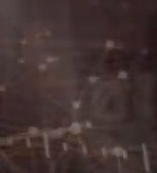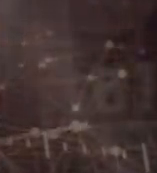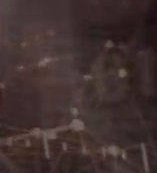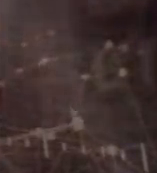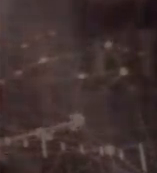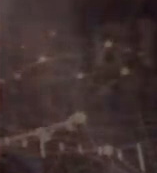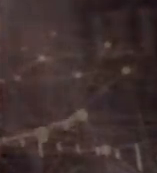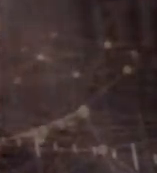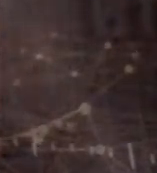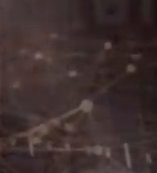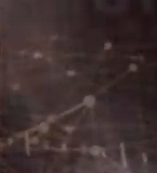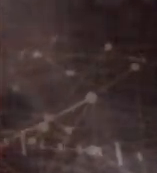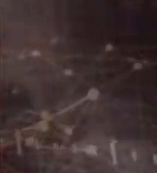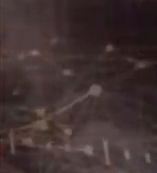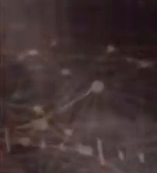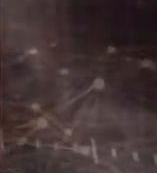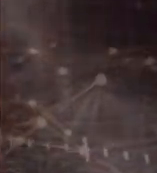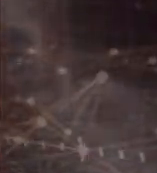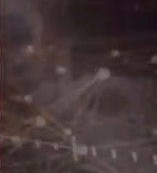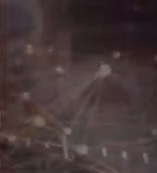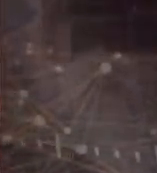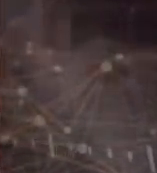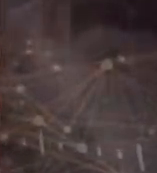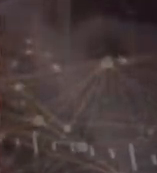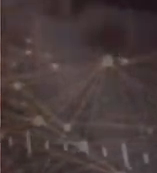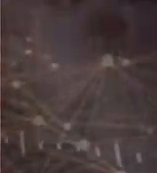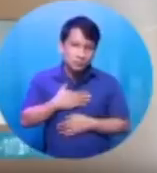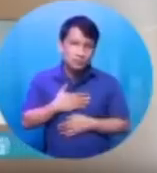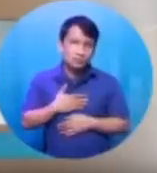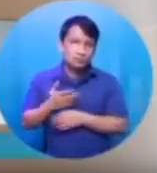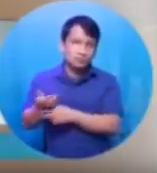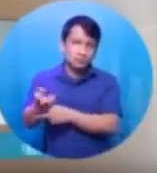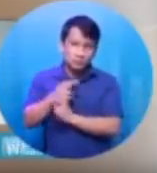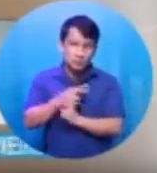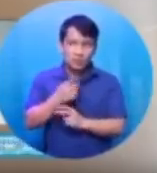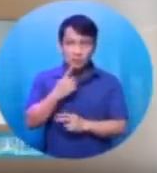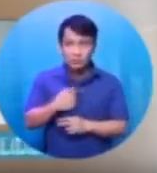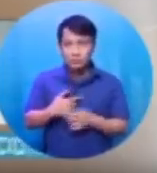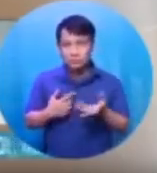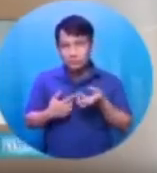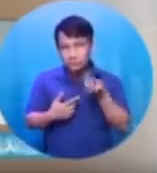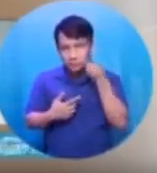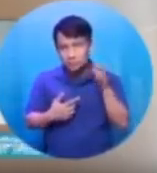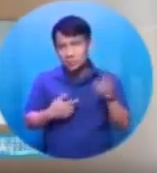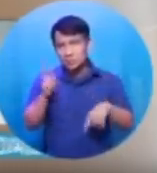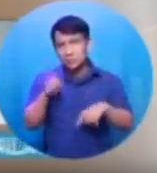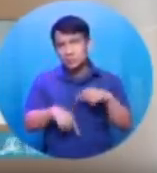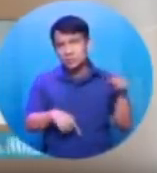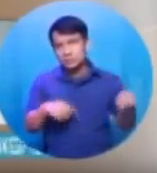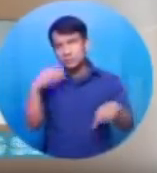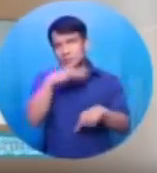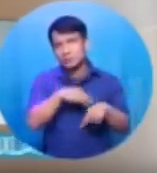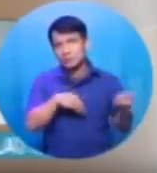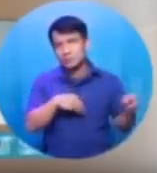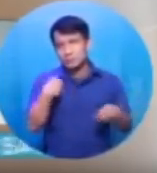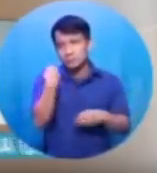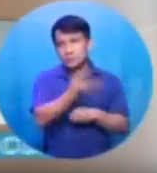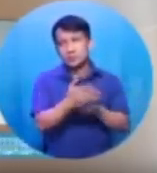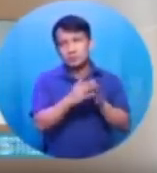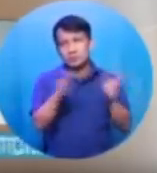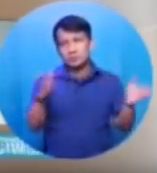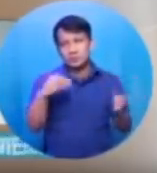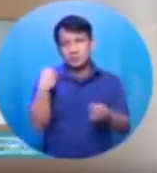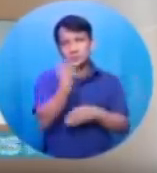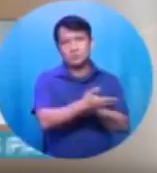Nag-chat-chat ako lagi kay Ma'am Budet. Gusto ko nang umuwi, nagmamakaawa ko. Pero ikaw, niloko mo ko eh. Lahat na yung binigay ko sa'yo, di ba?